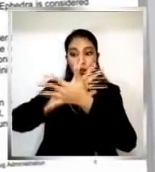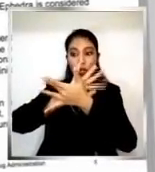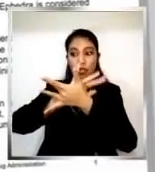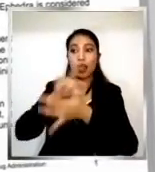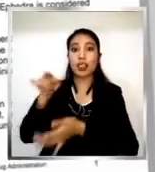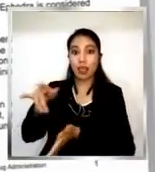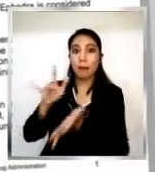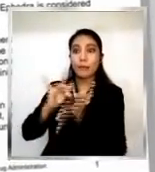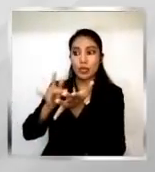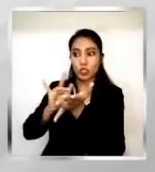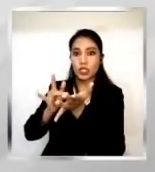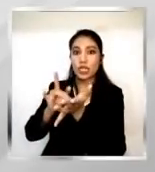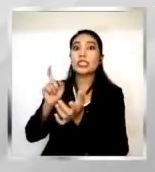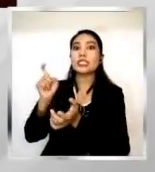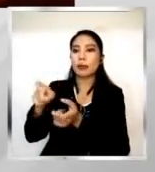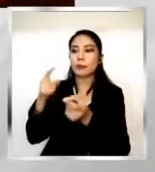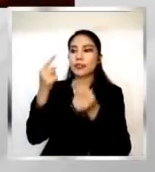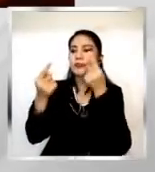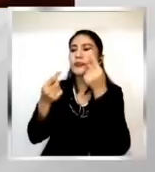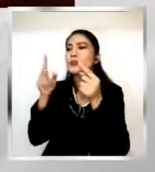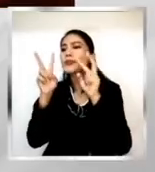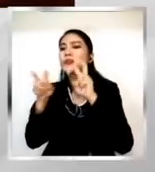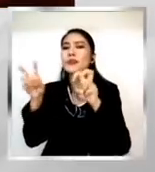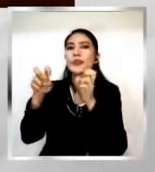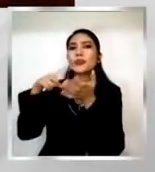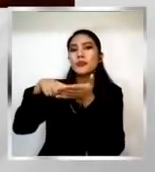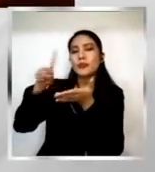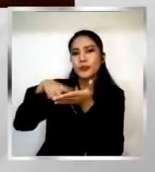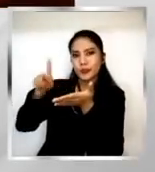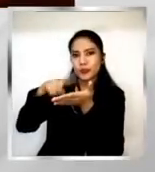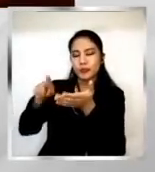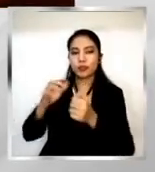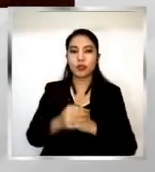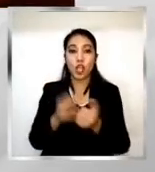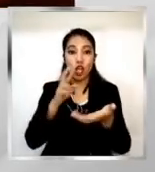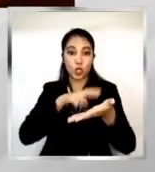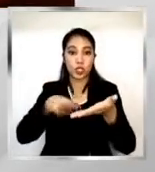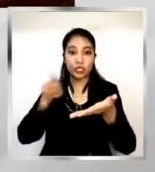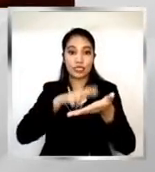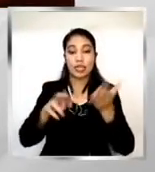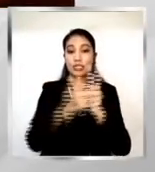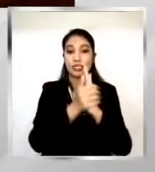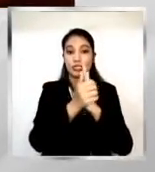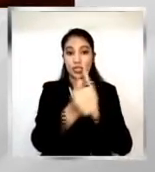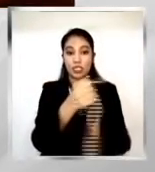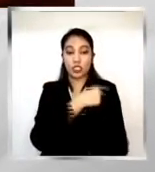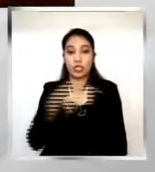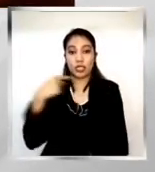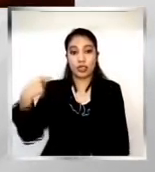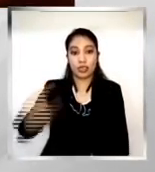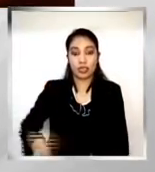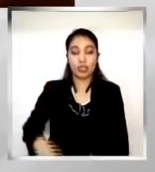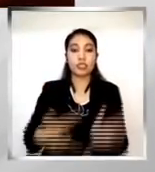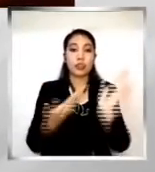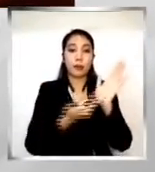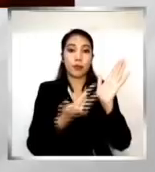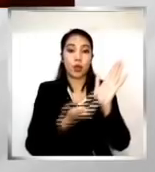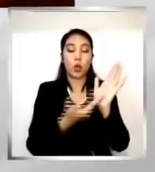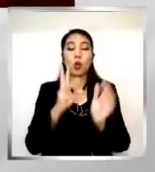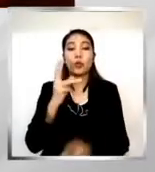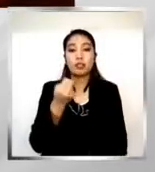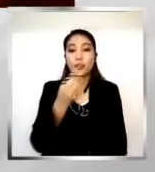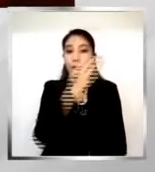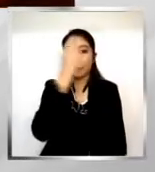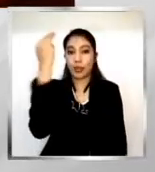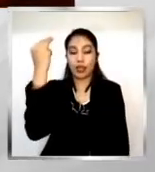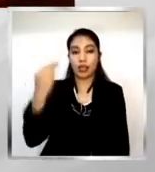mabigyan ng konsiderasyon. Sa isang pag-aaral ng mga Chinese experts na pinublish noong Mayo ng National Center for